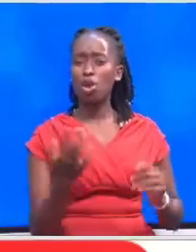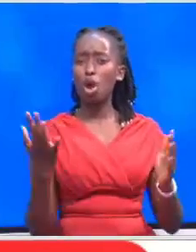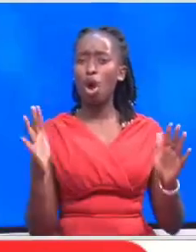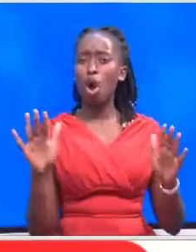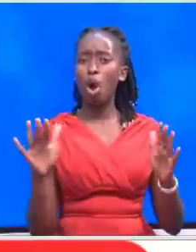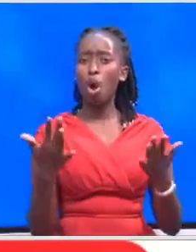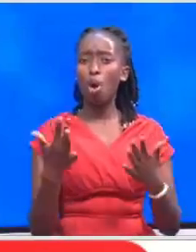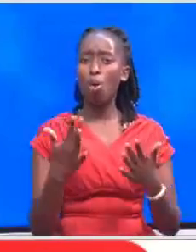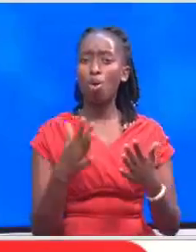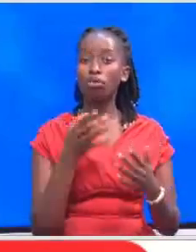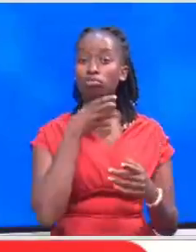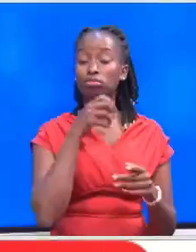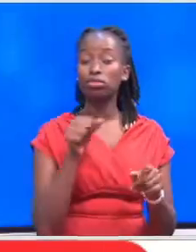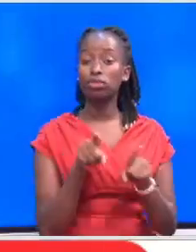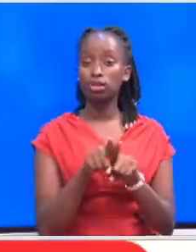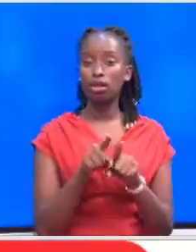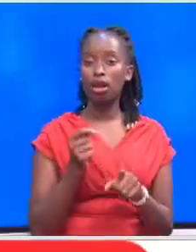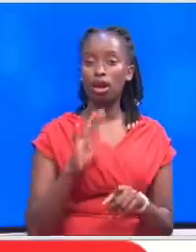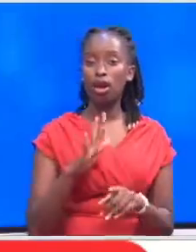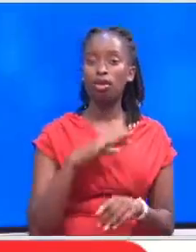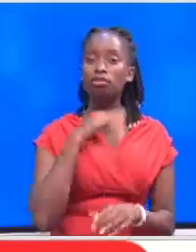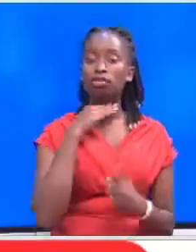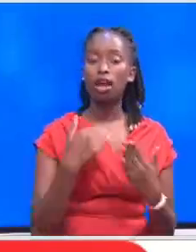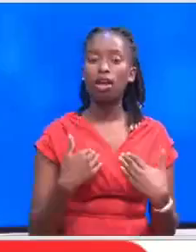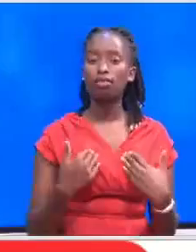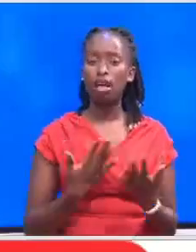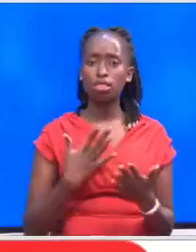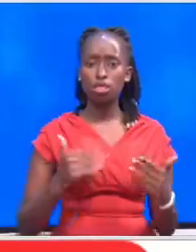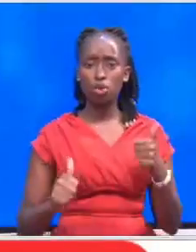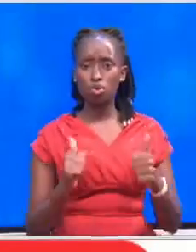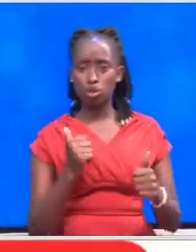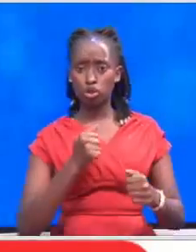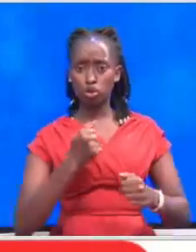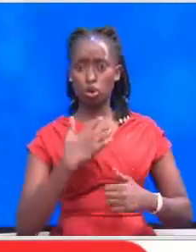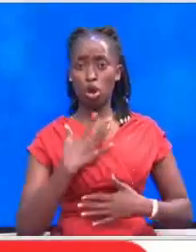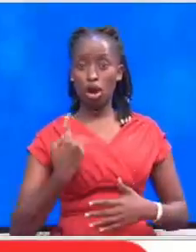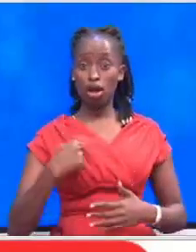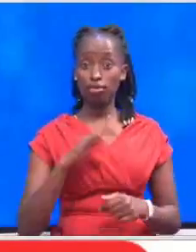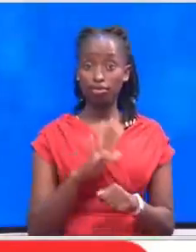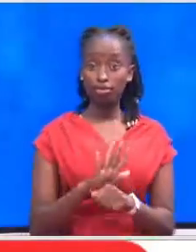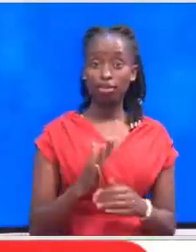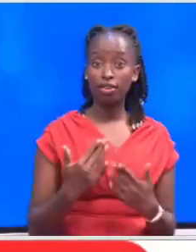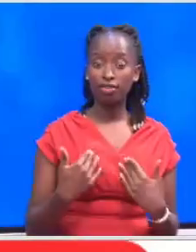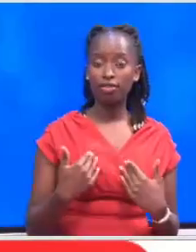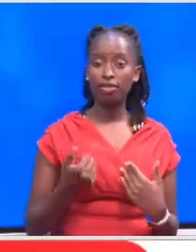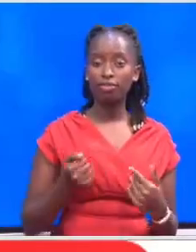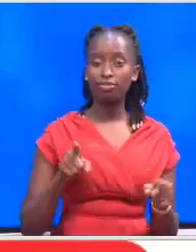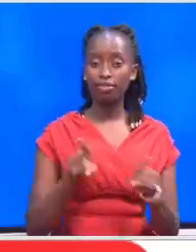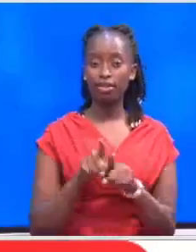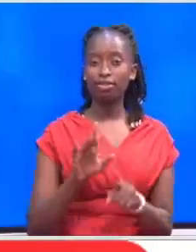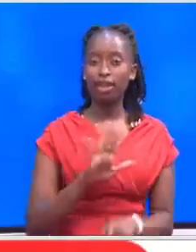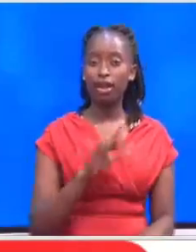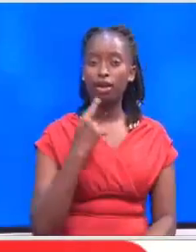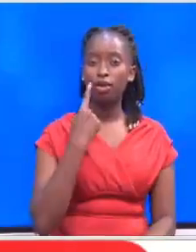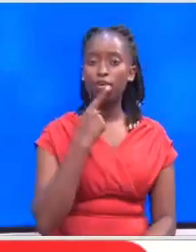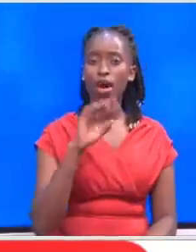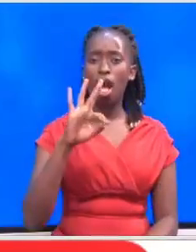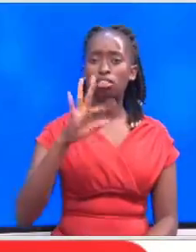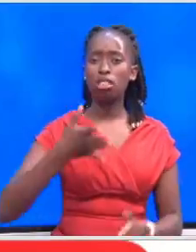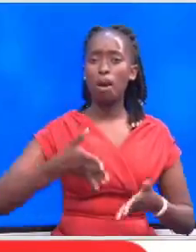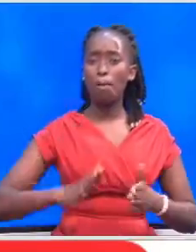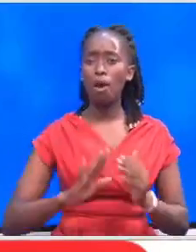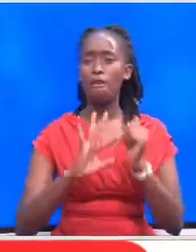on Thursday this week. Lile jambo ambalo lilitushangaza ni kwamba ndandake ambaye ni the third born of the